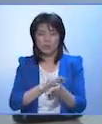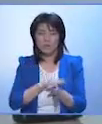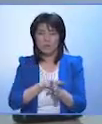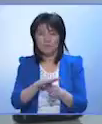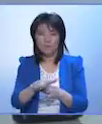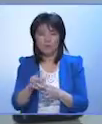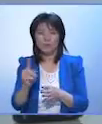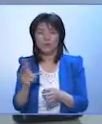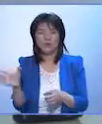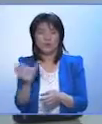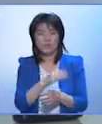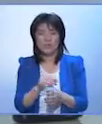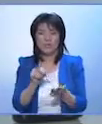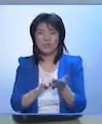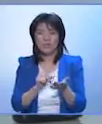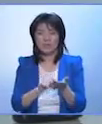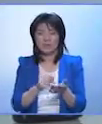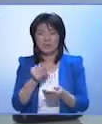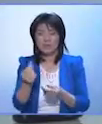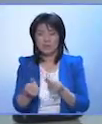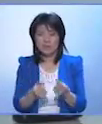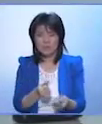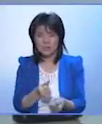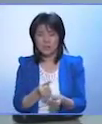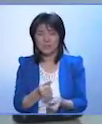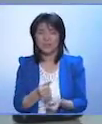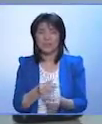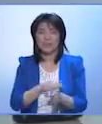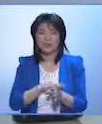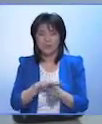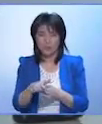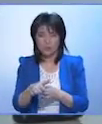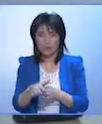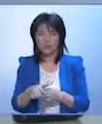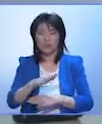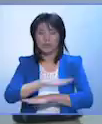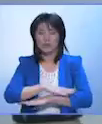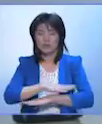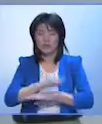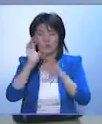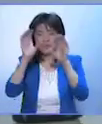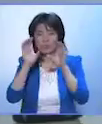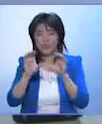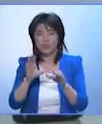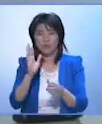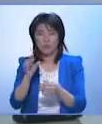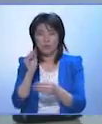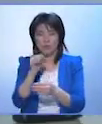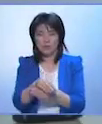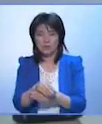енгізілген 2016 жылғы 1 қаңтардан бастап орындау тәртібі туралы заңға